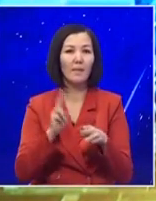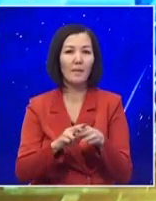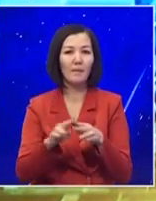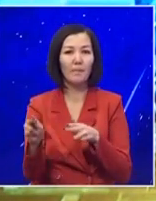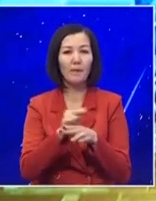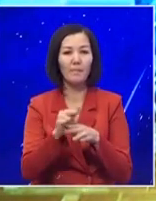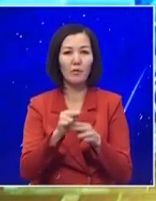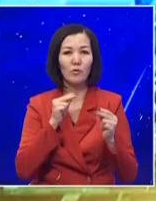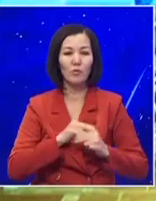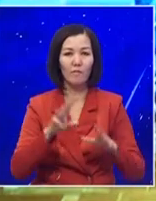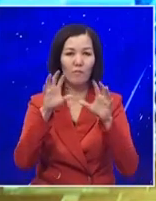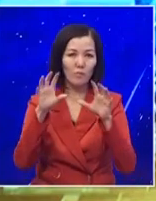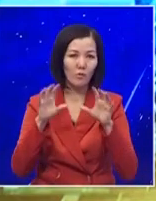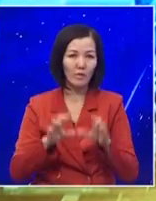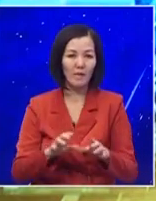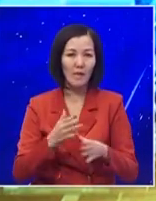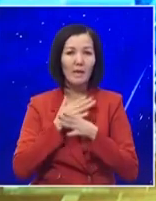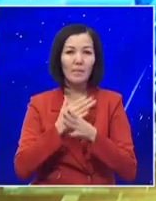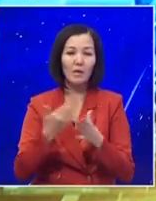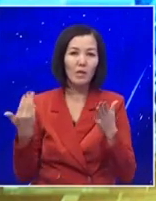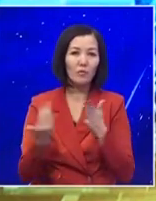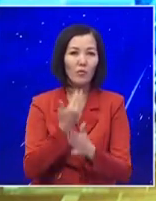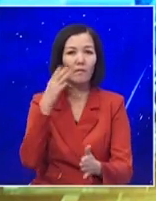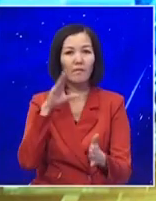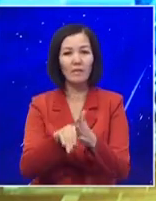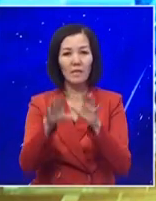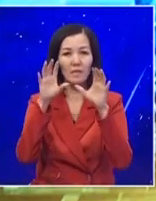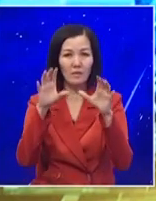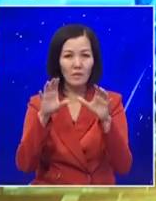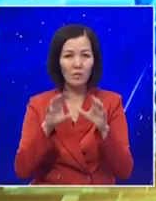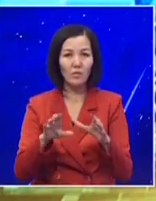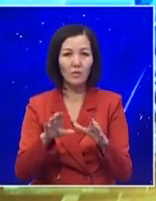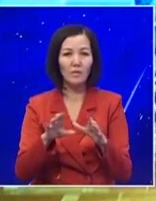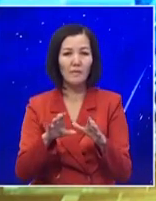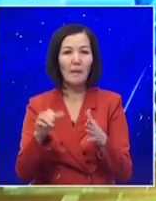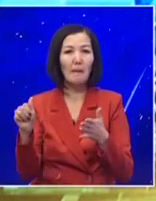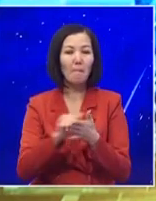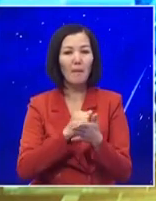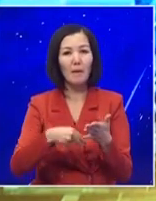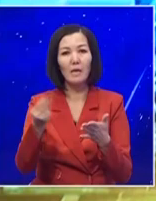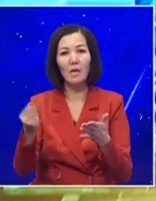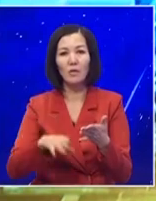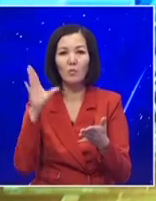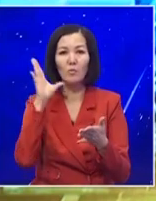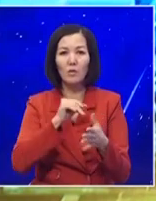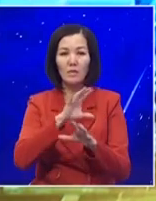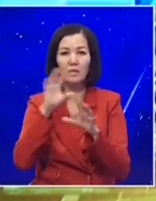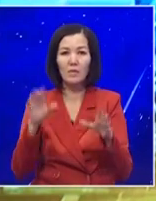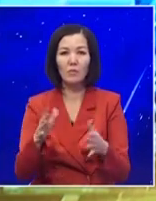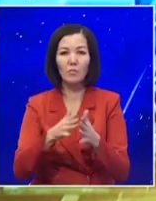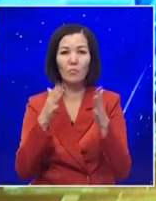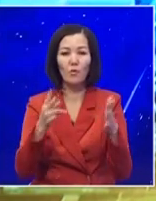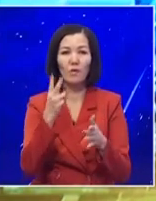поправками в Трудовом кодексе. Благодаря нововведению в законе и ряду заключенных меморандумов удалось сохранить